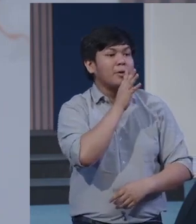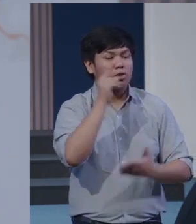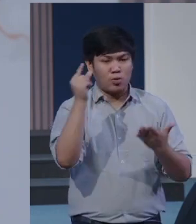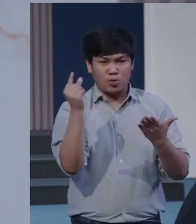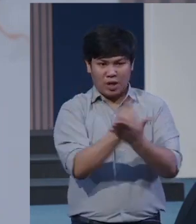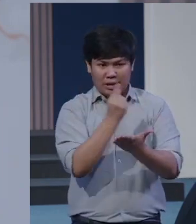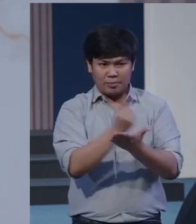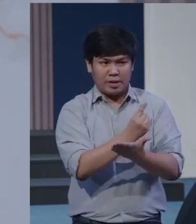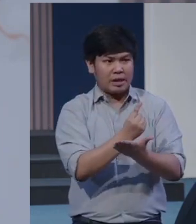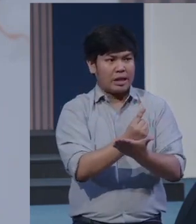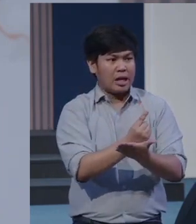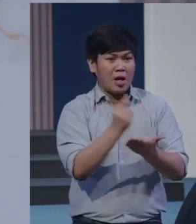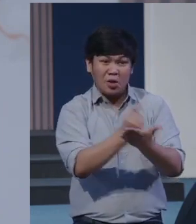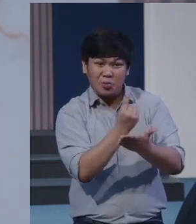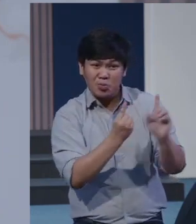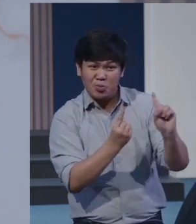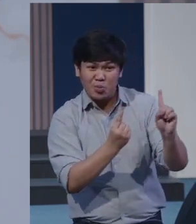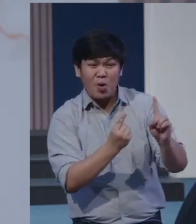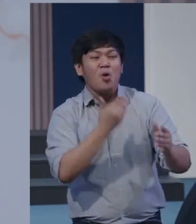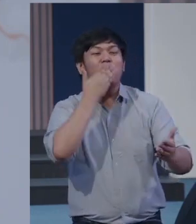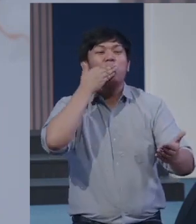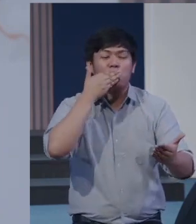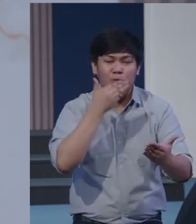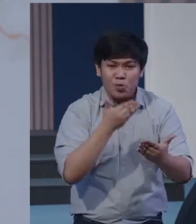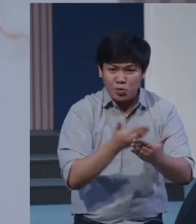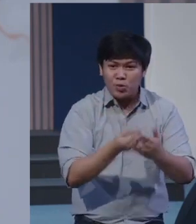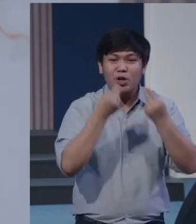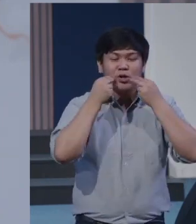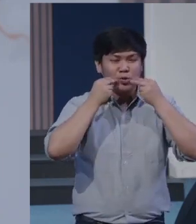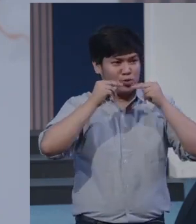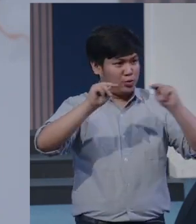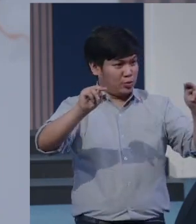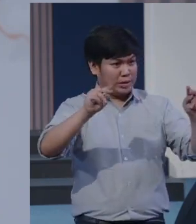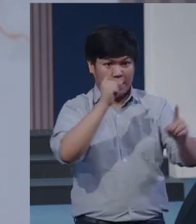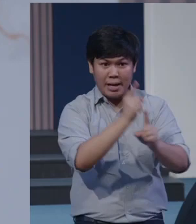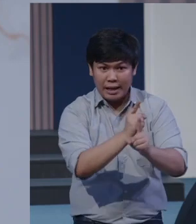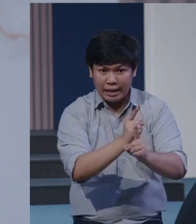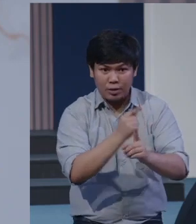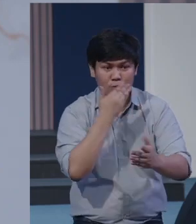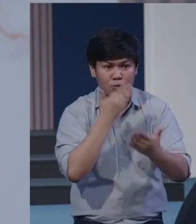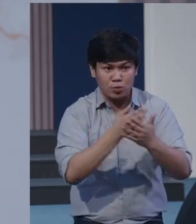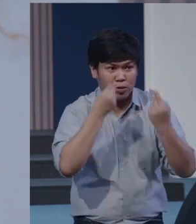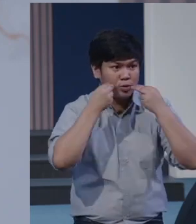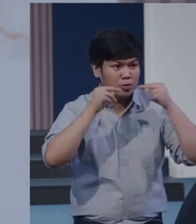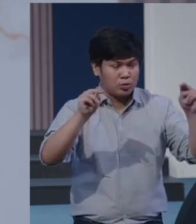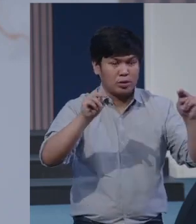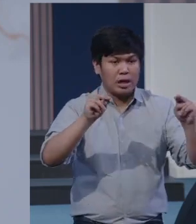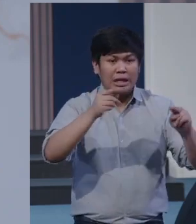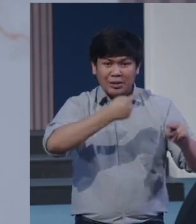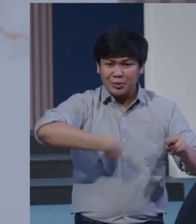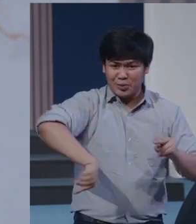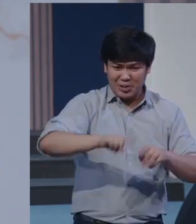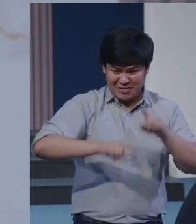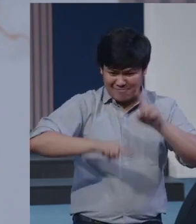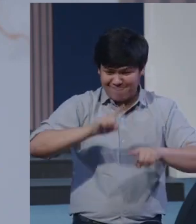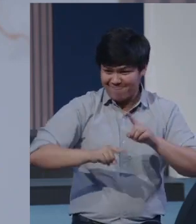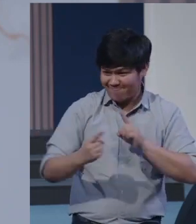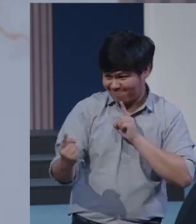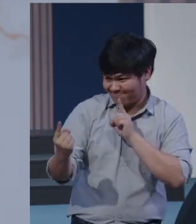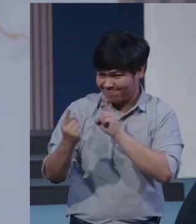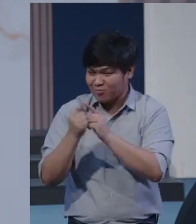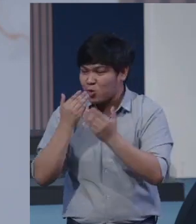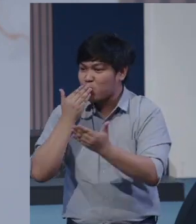ng kaligtasan kay Kristo Hesus ating ipinapahayag sa lahat ng ating mga kaibigan o dapat nating ginagawa